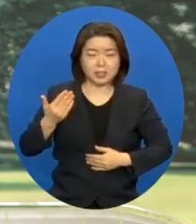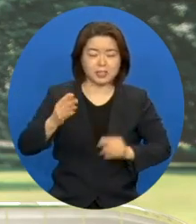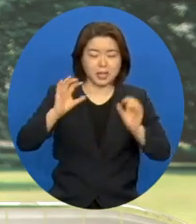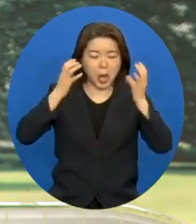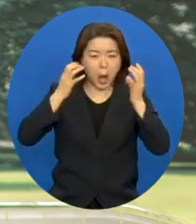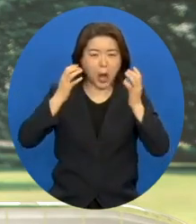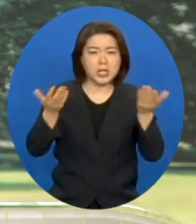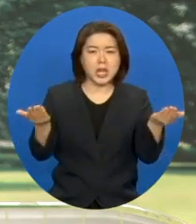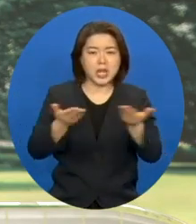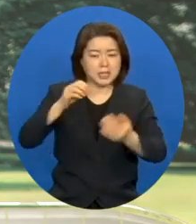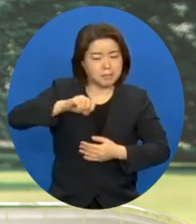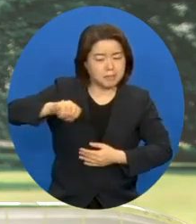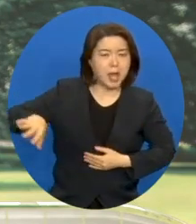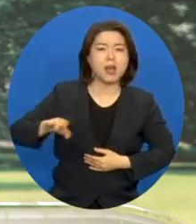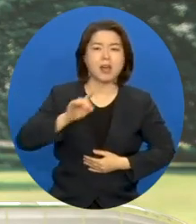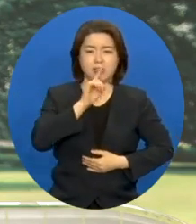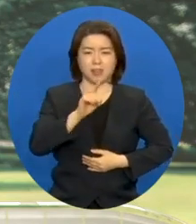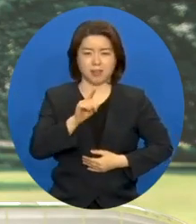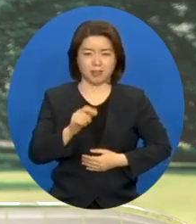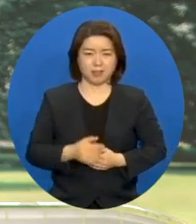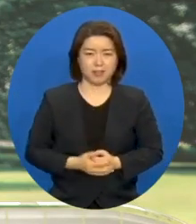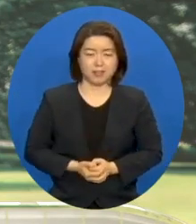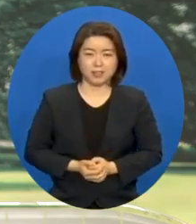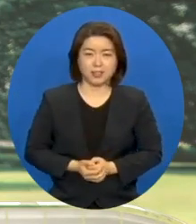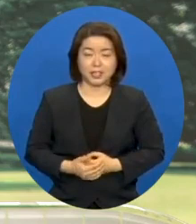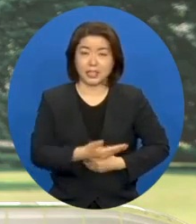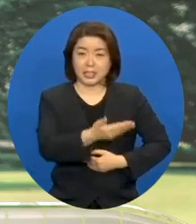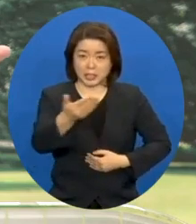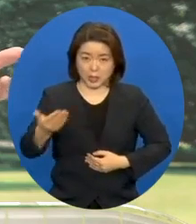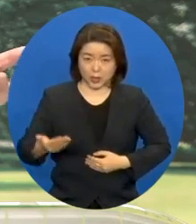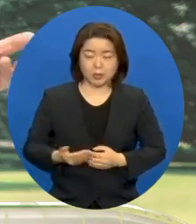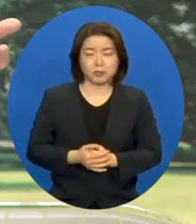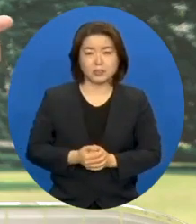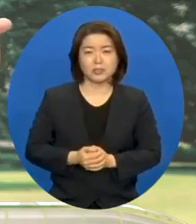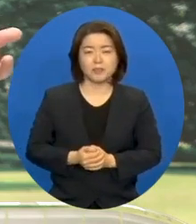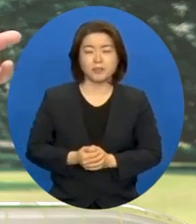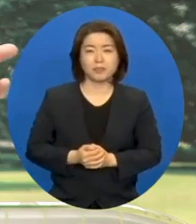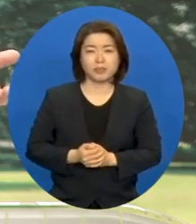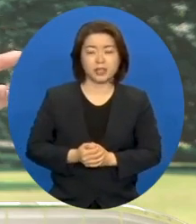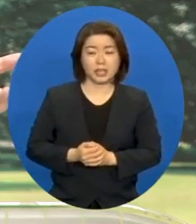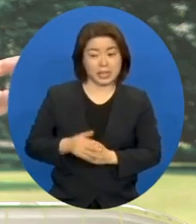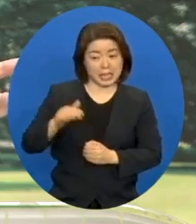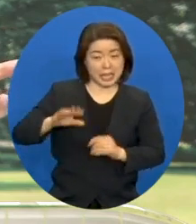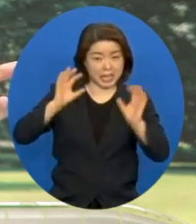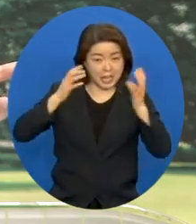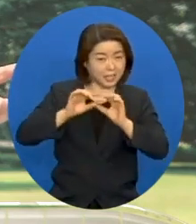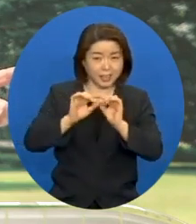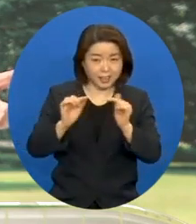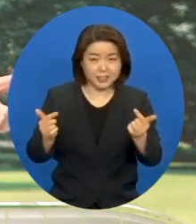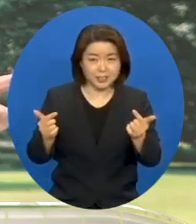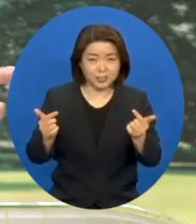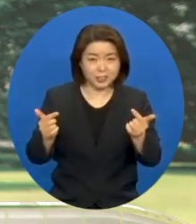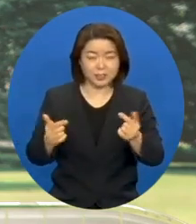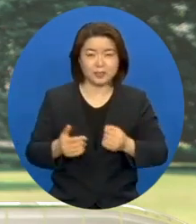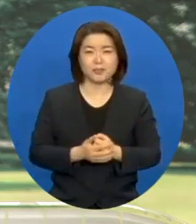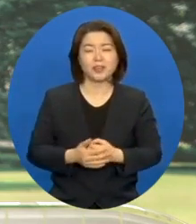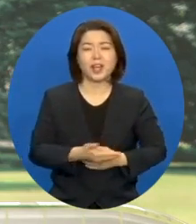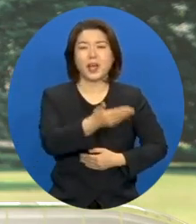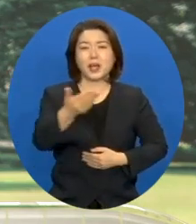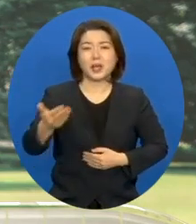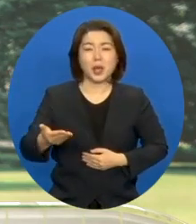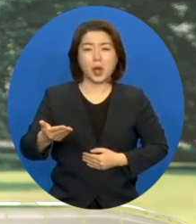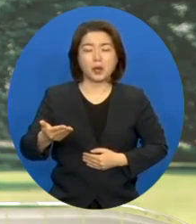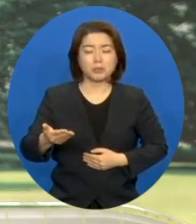일을 버렸노라 그랬습니다. 여러분, 여러분들은 어린아이는 아니죠? 아마 여러분